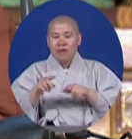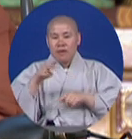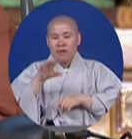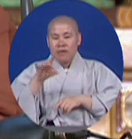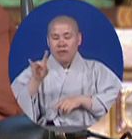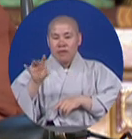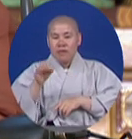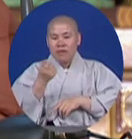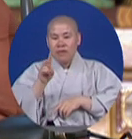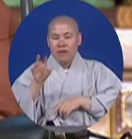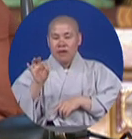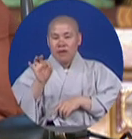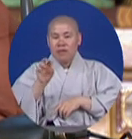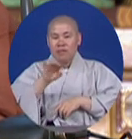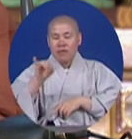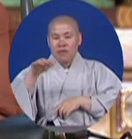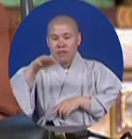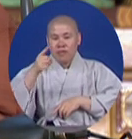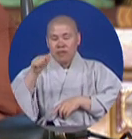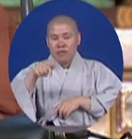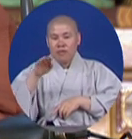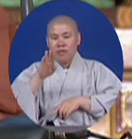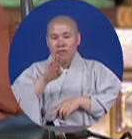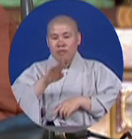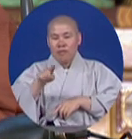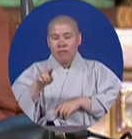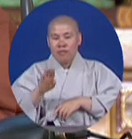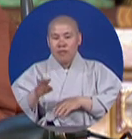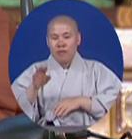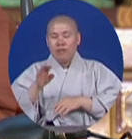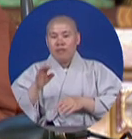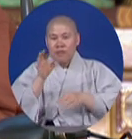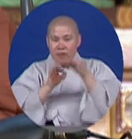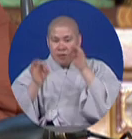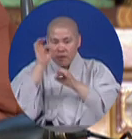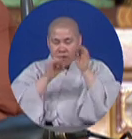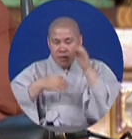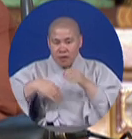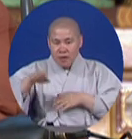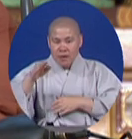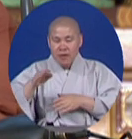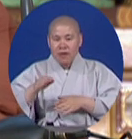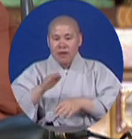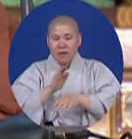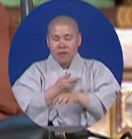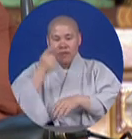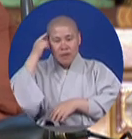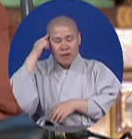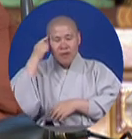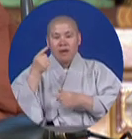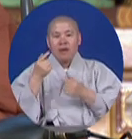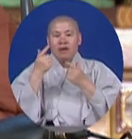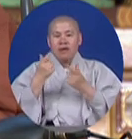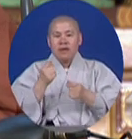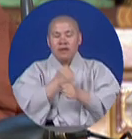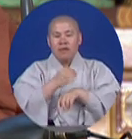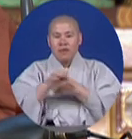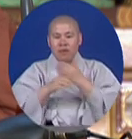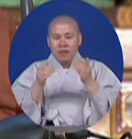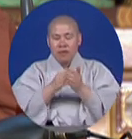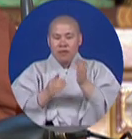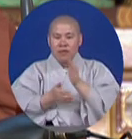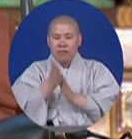막 구하러 가는 게 망상인데요. 거기다 어느 한순간에 아 이렇게 해가지고는 끝이 없구나.